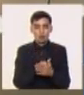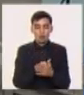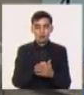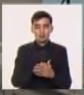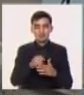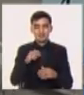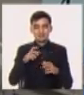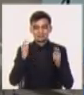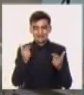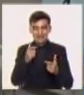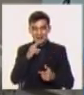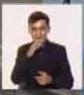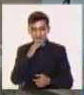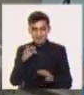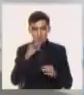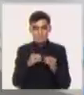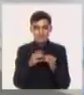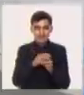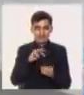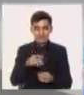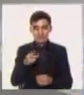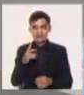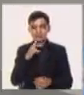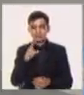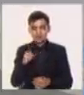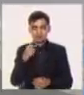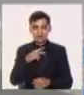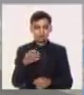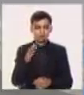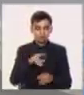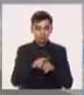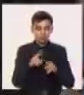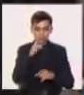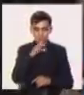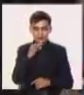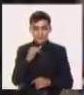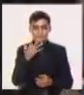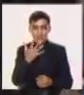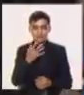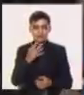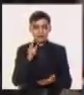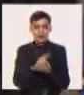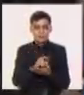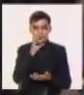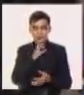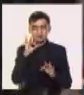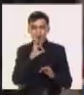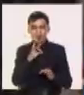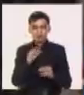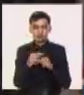цен 15-20 тенге за штуку уже не будет. Также Минздрав закупит 5 обязательных лекарств для лечения коронавируса на дому.